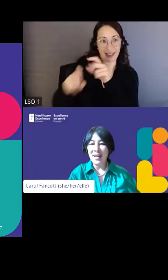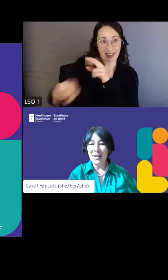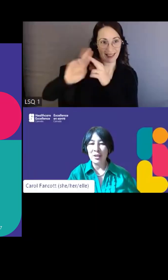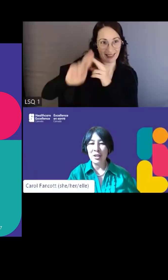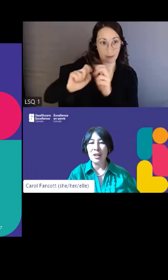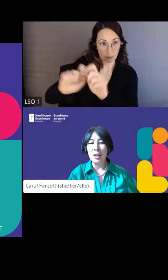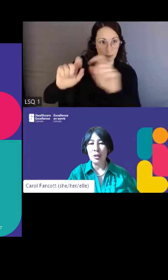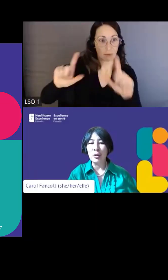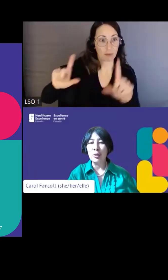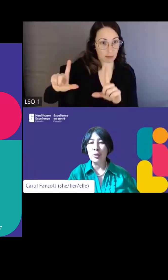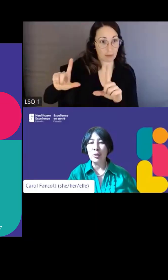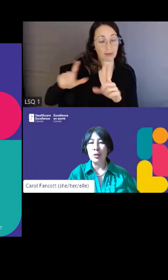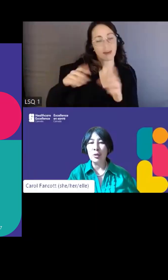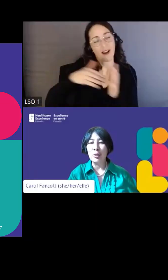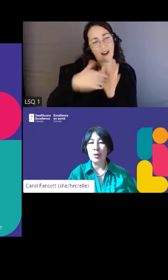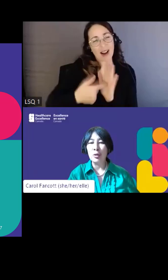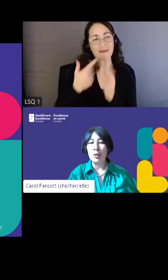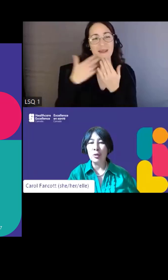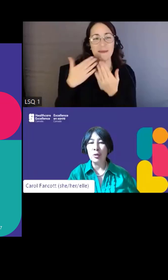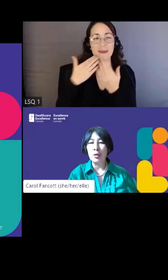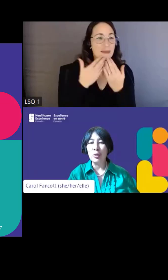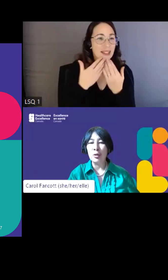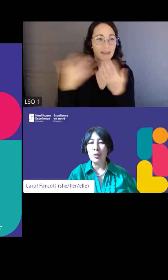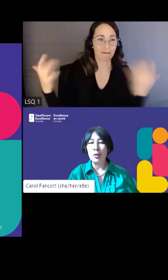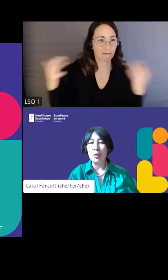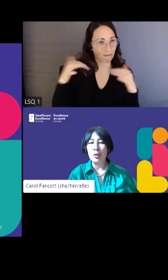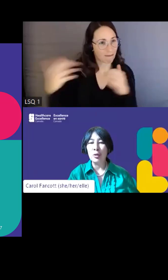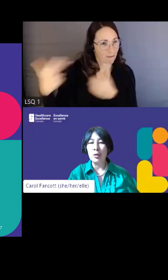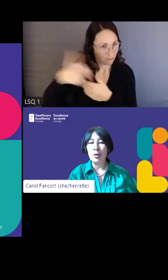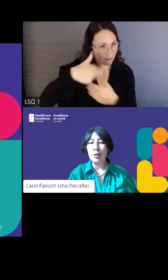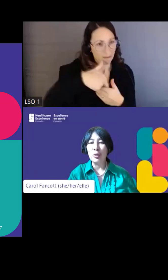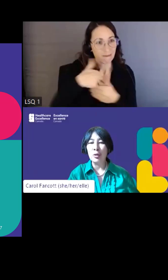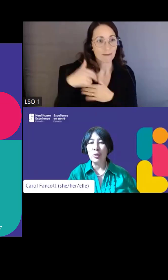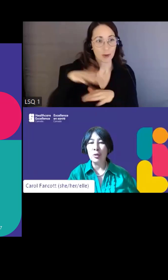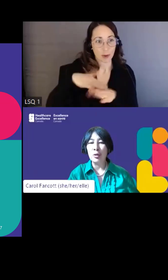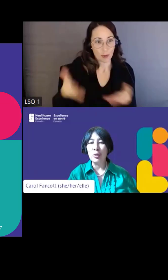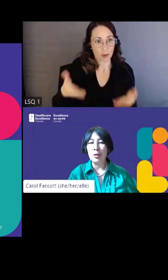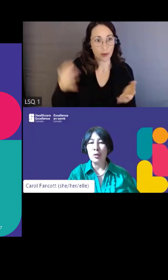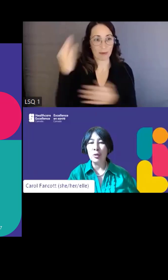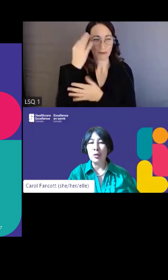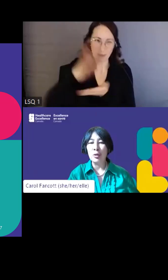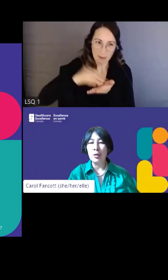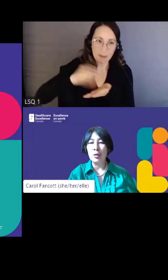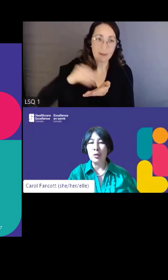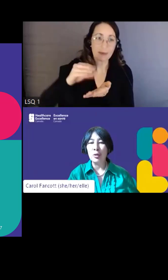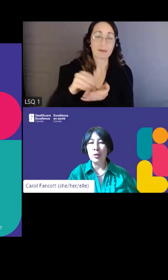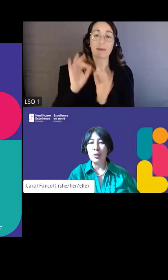pour cette séance d'apprentissage. Merci.